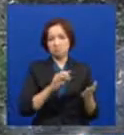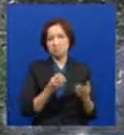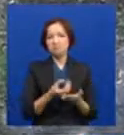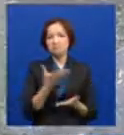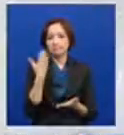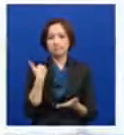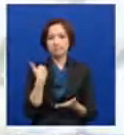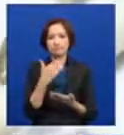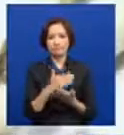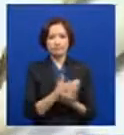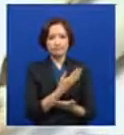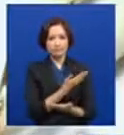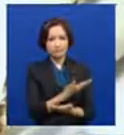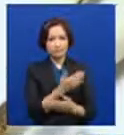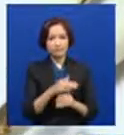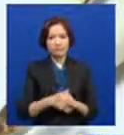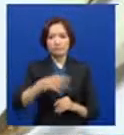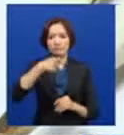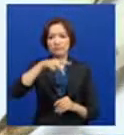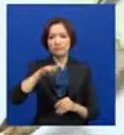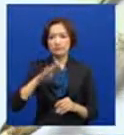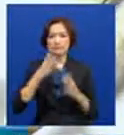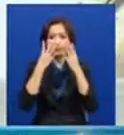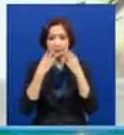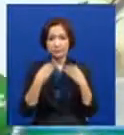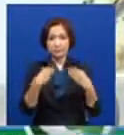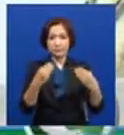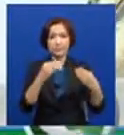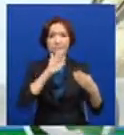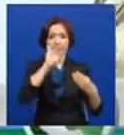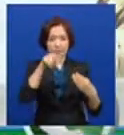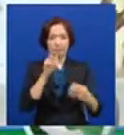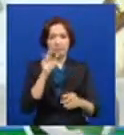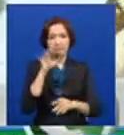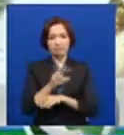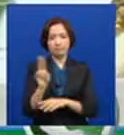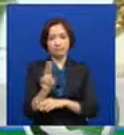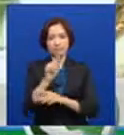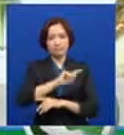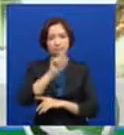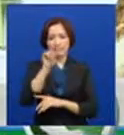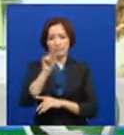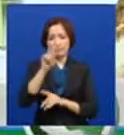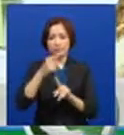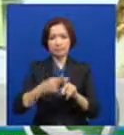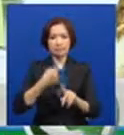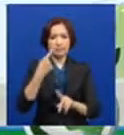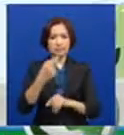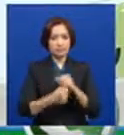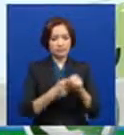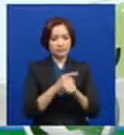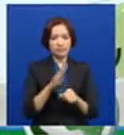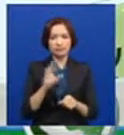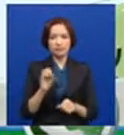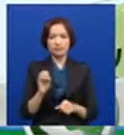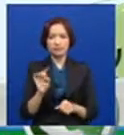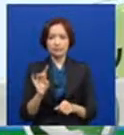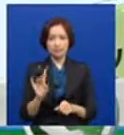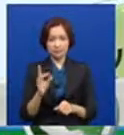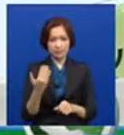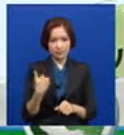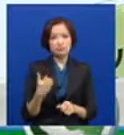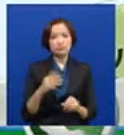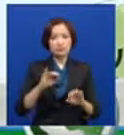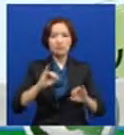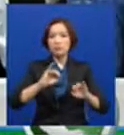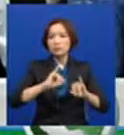านค่ะ พระราชบัญญัติงาช้างมีผลบังคับใช้ตั้งแต่วันที่22มกราคม2558โดยผู้คร